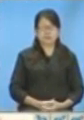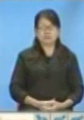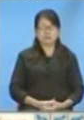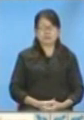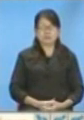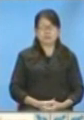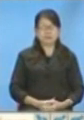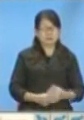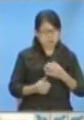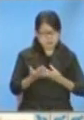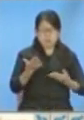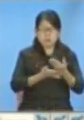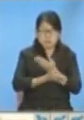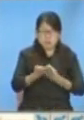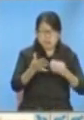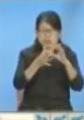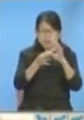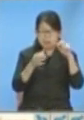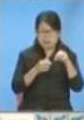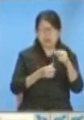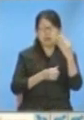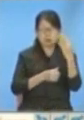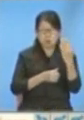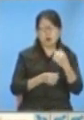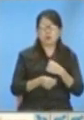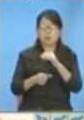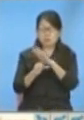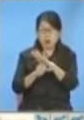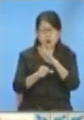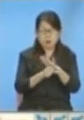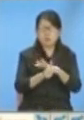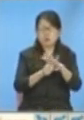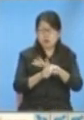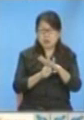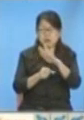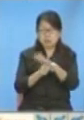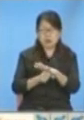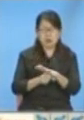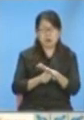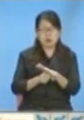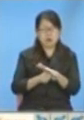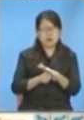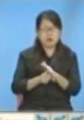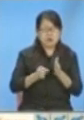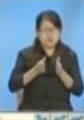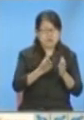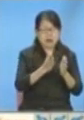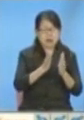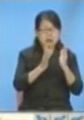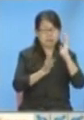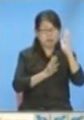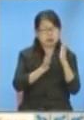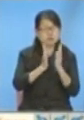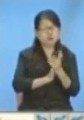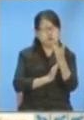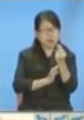ผมหาลือประเด็นนี้ครับขอเอาว่าพอสมควรนะฮะจะเอาฝ่ายละกี่ท่านเอาชัดๆ